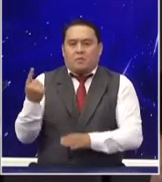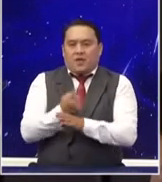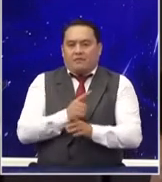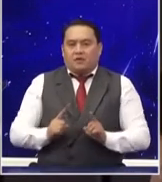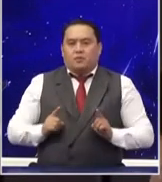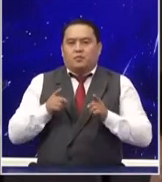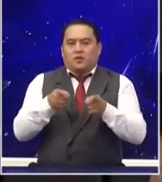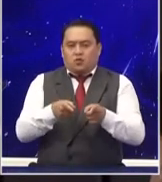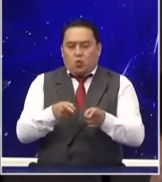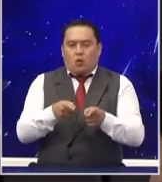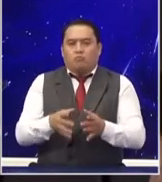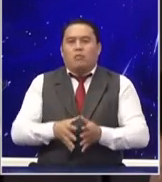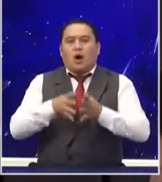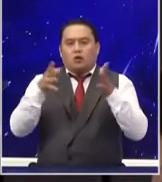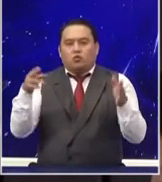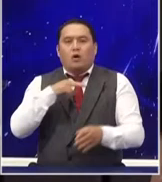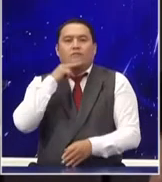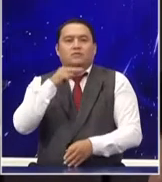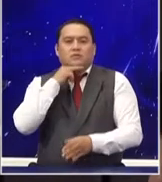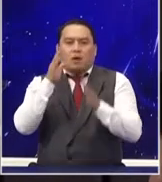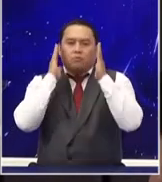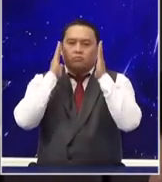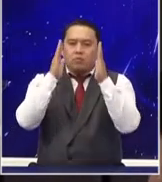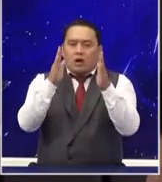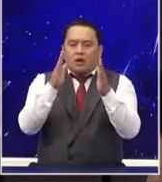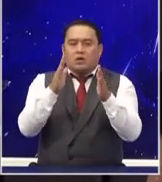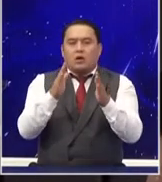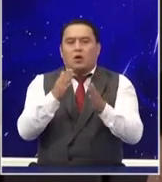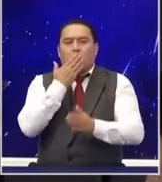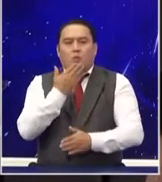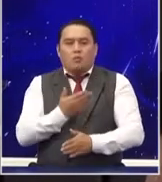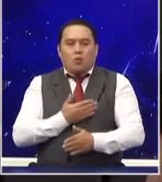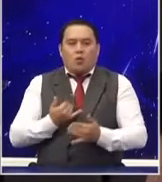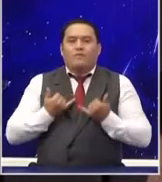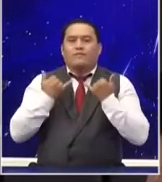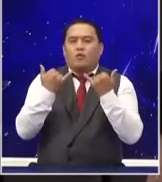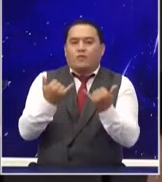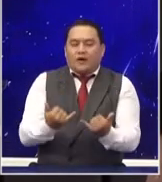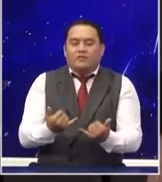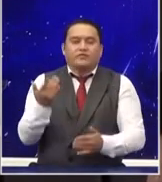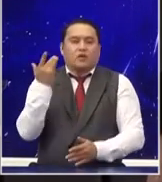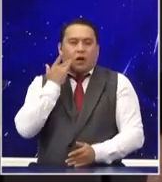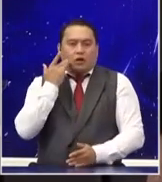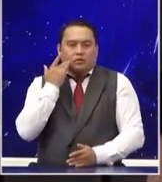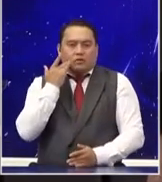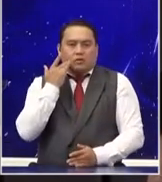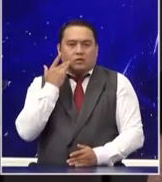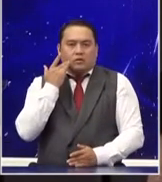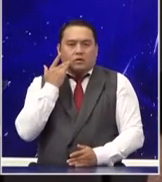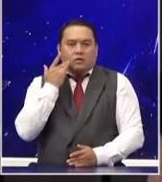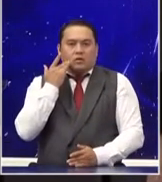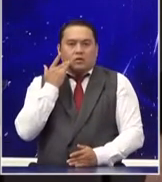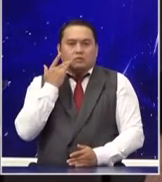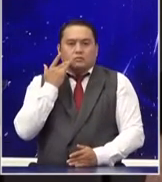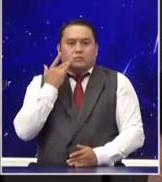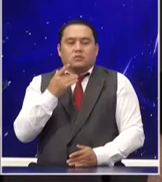конечно, к нему очень большое внимание, проявляет как бы любовь. Это все у них не